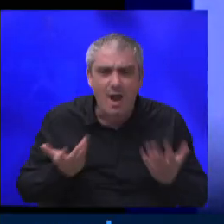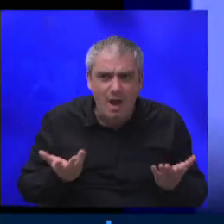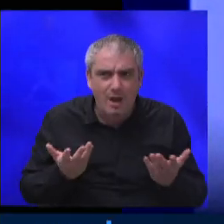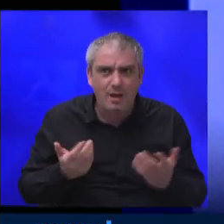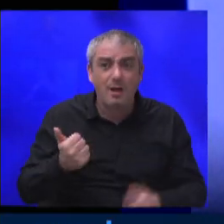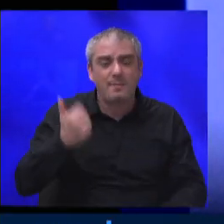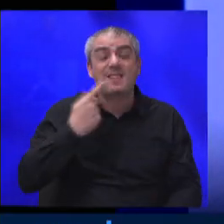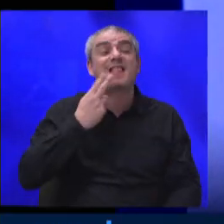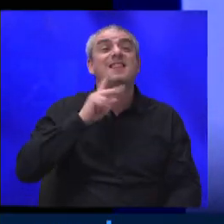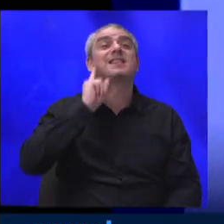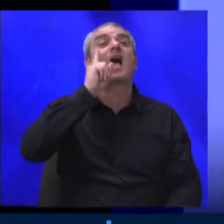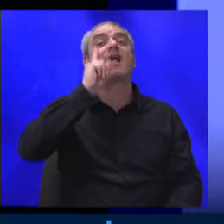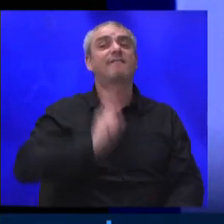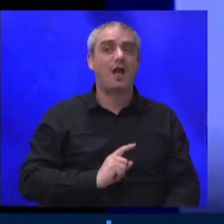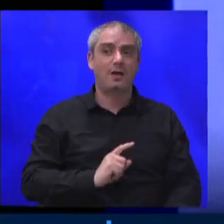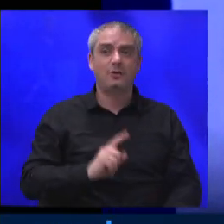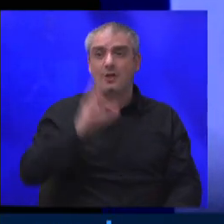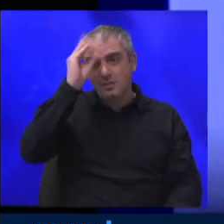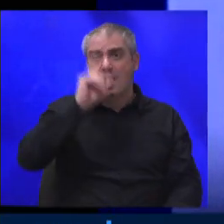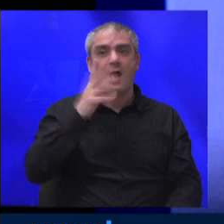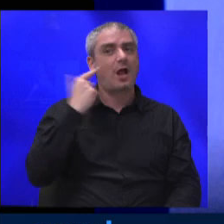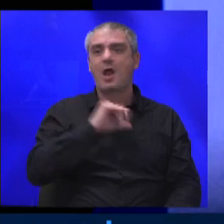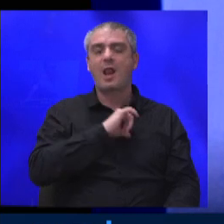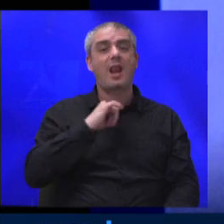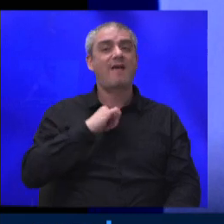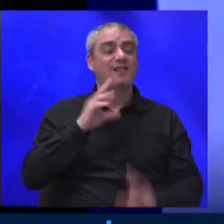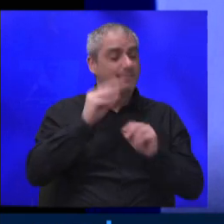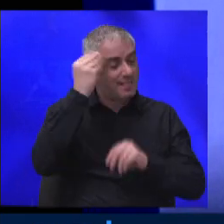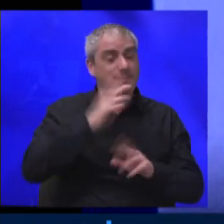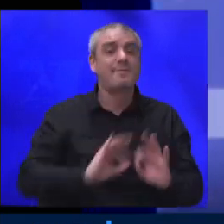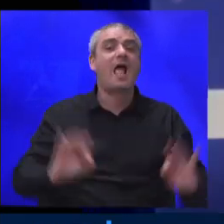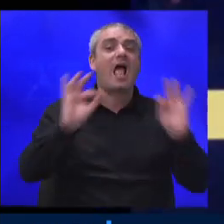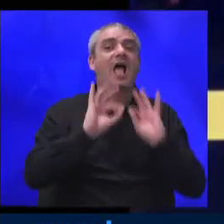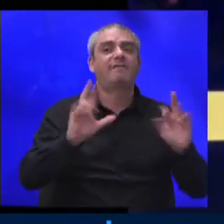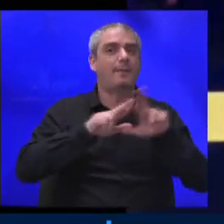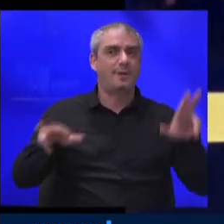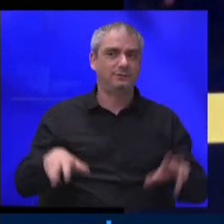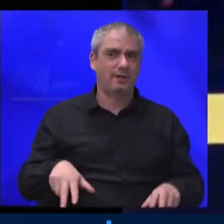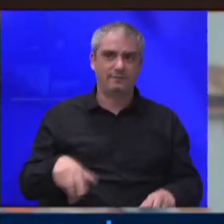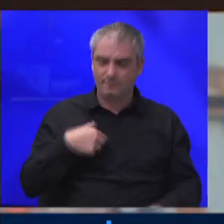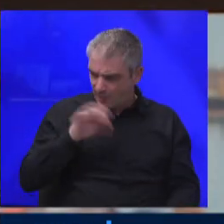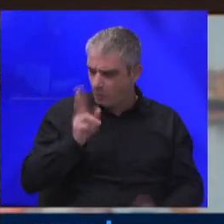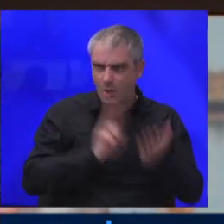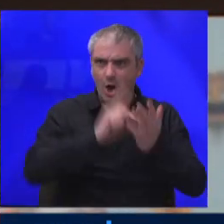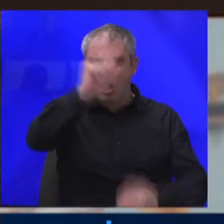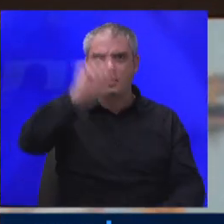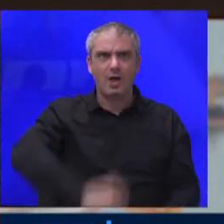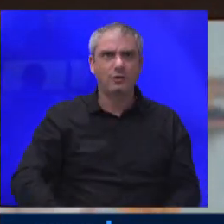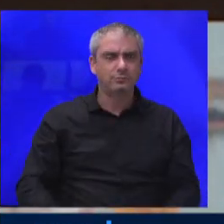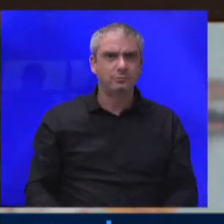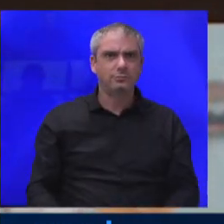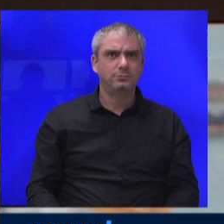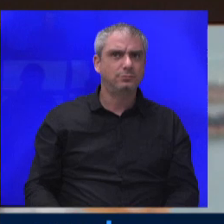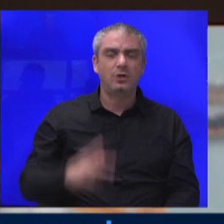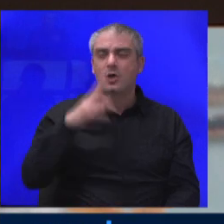המנהלת התחייבה בפנינו שהנער לא היה לבד עם התלמידים באף מצב, וגילינו שזה לא נכון. יותר מכל,